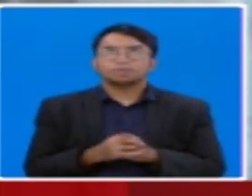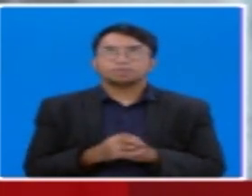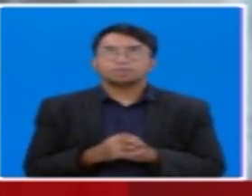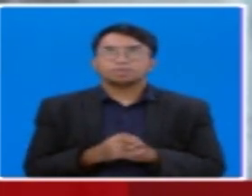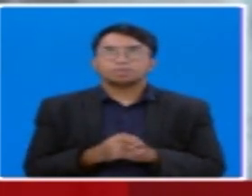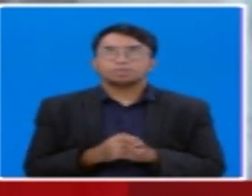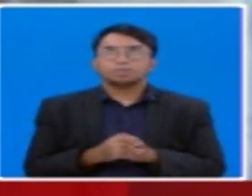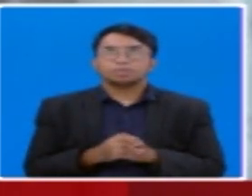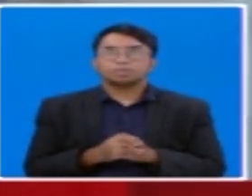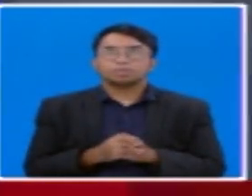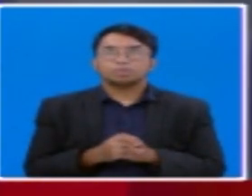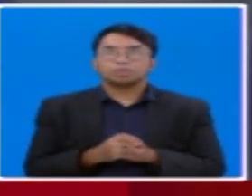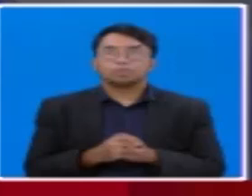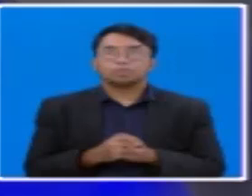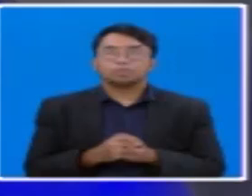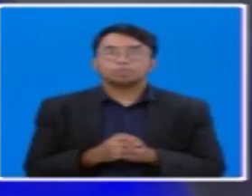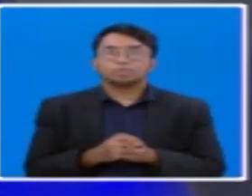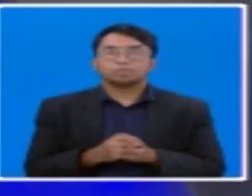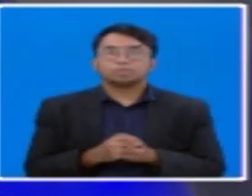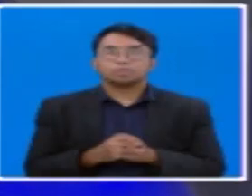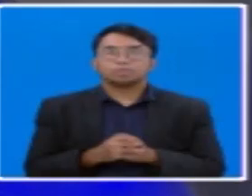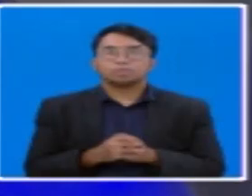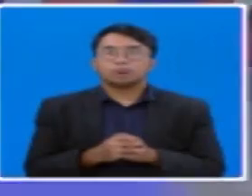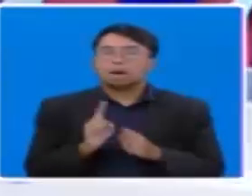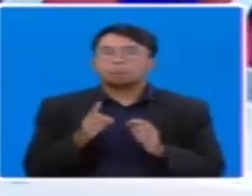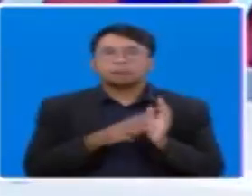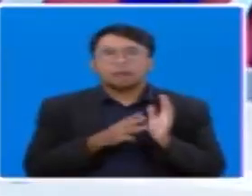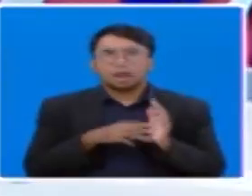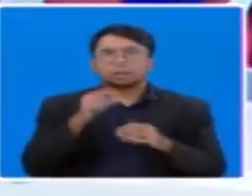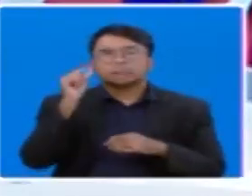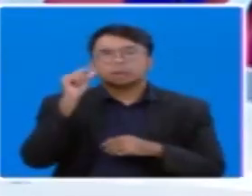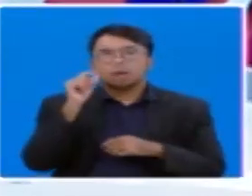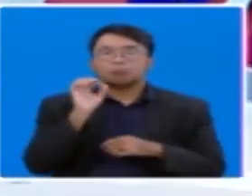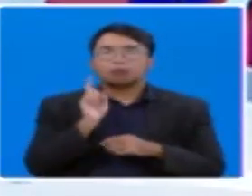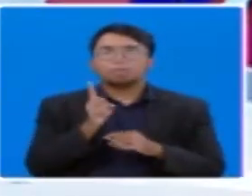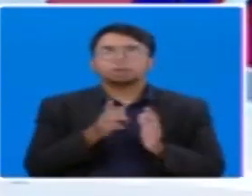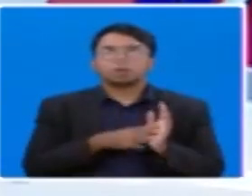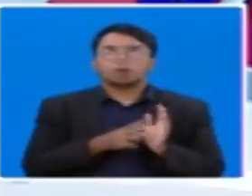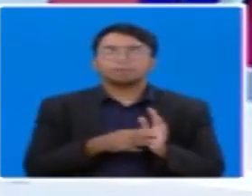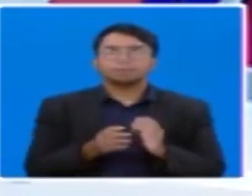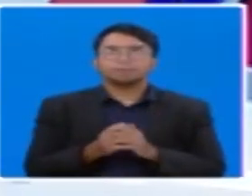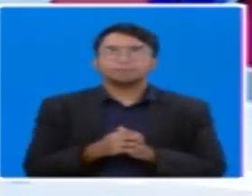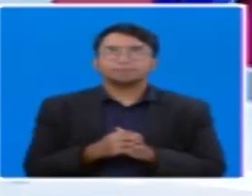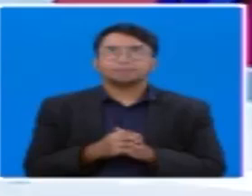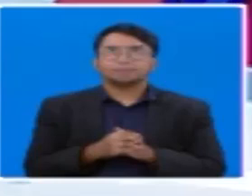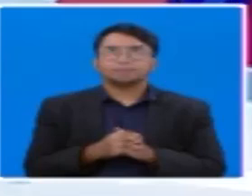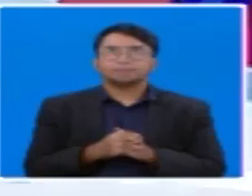kopi. Baik. Sayang sekali kita mengalami gangguan teknis karena kita ingin tahu sebenarnya